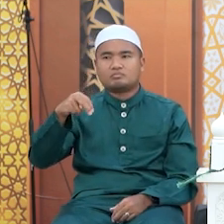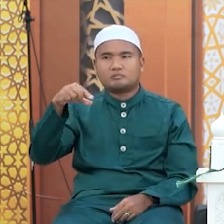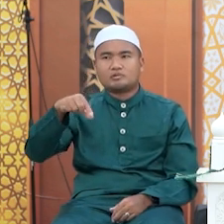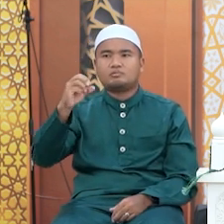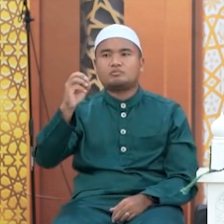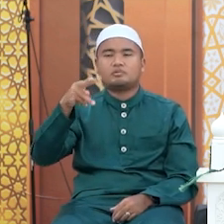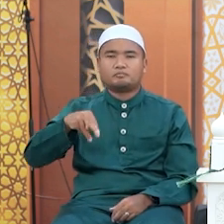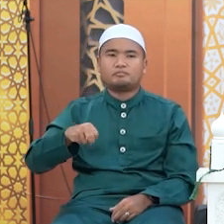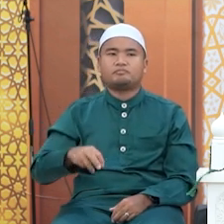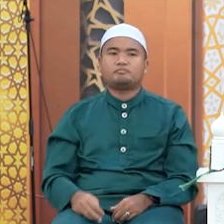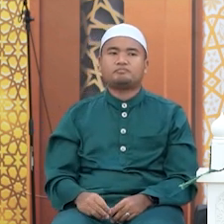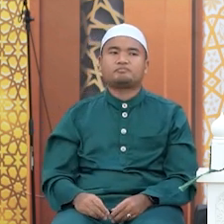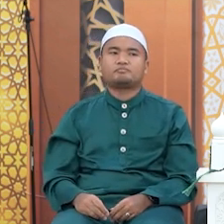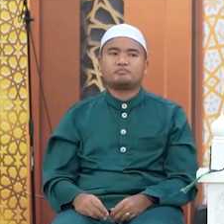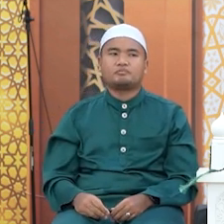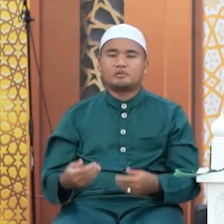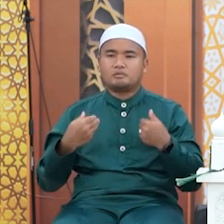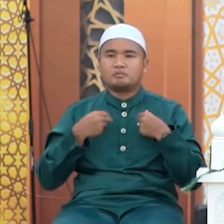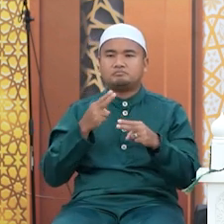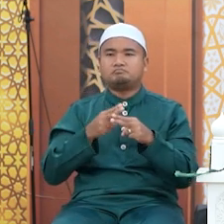Boleh pergi di kota